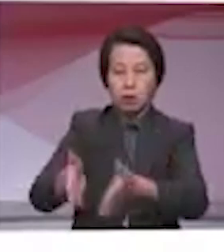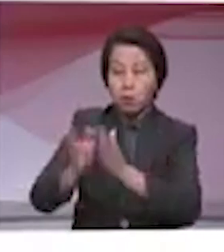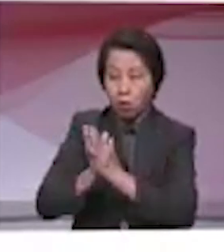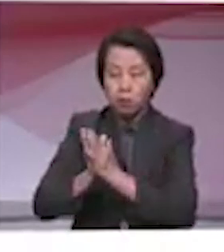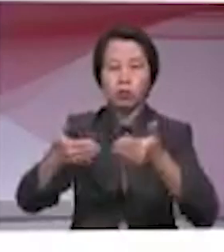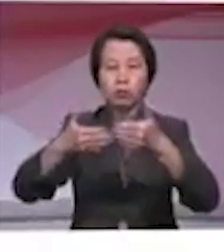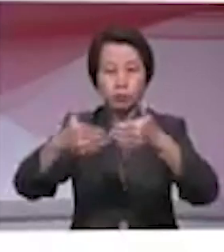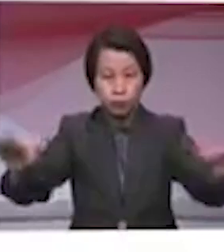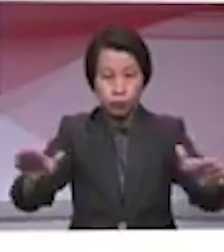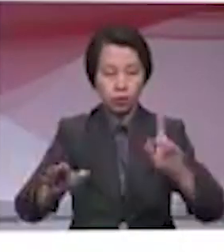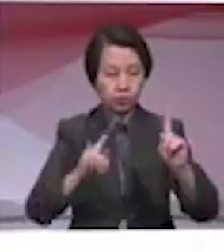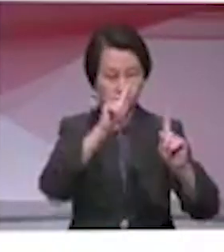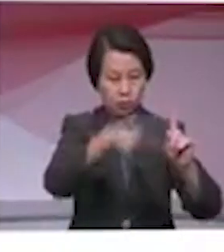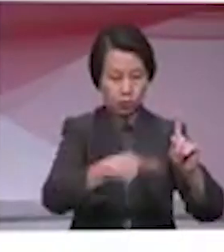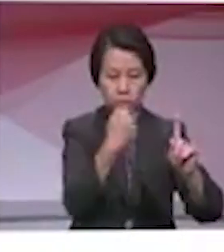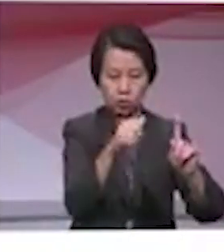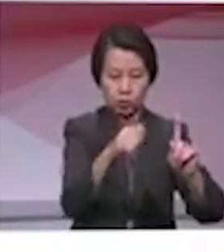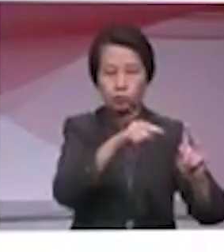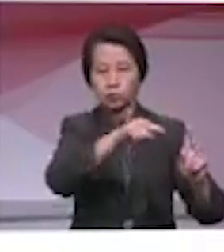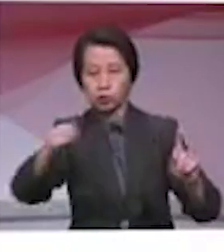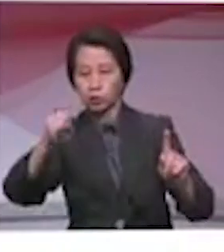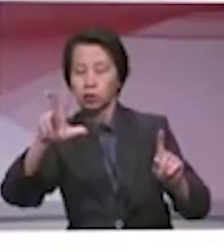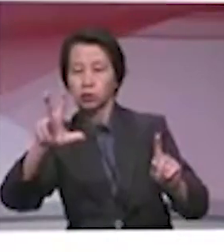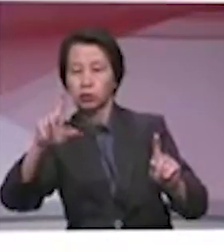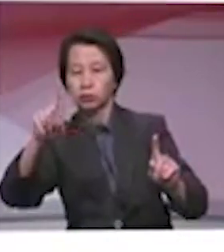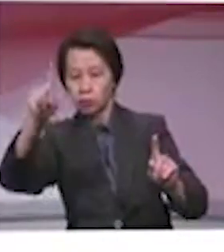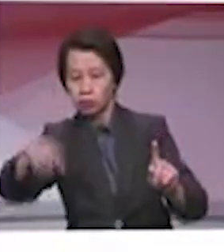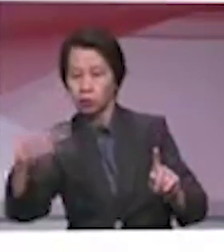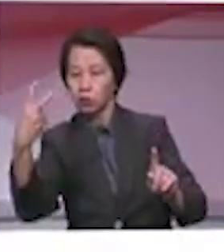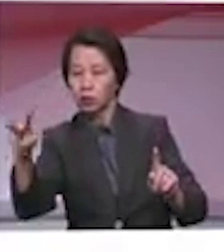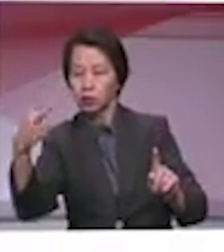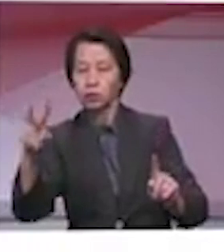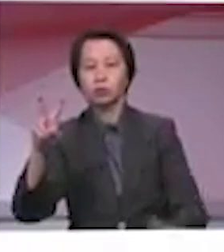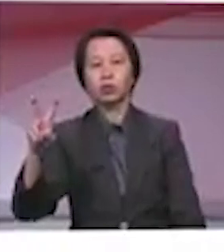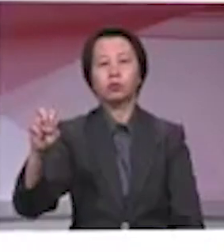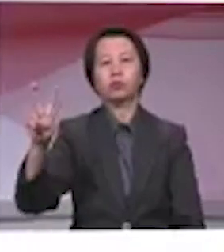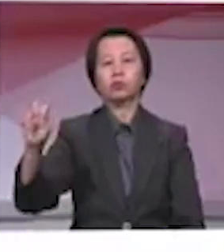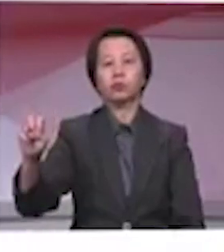dibuka dari 1 Oktober sehingga 31 Disember 2020.